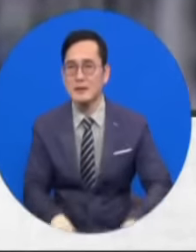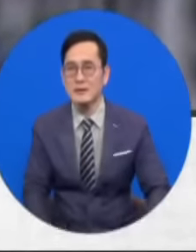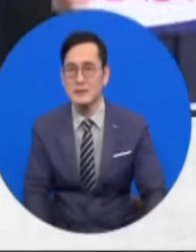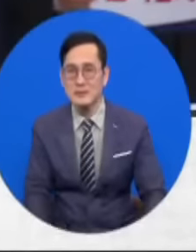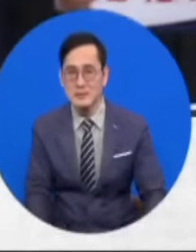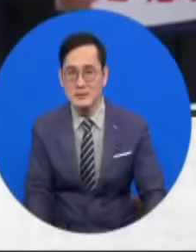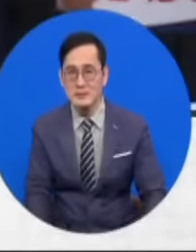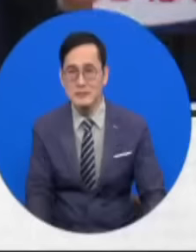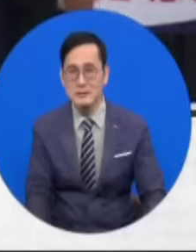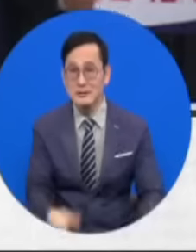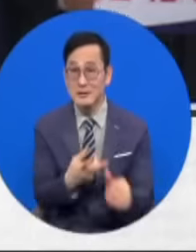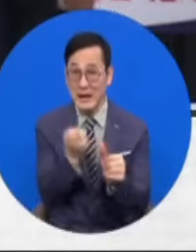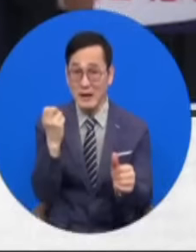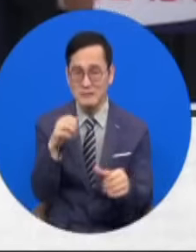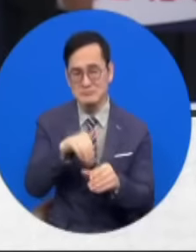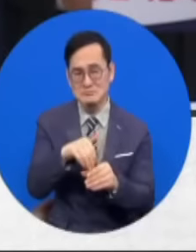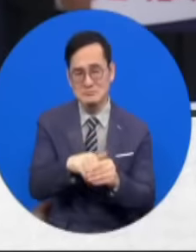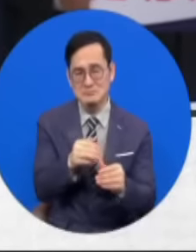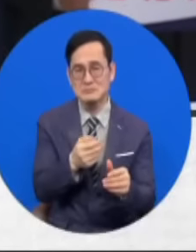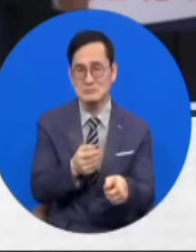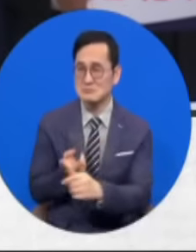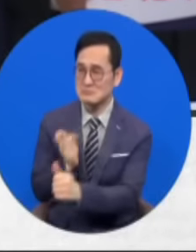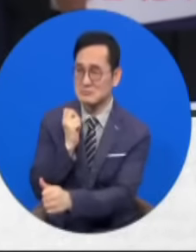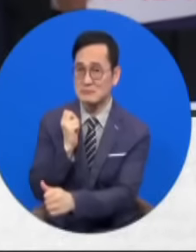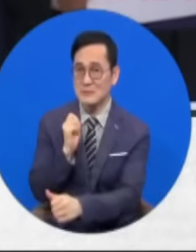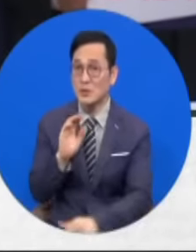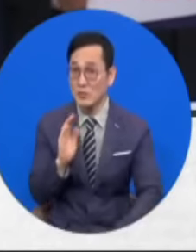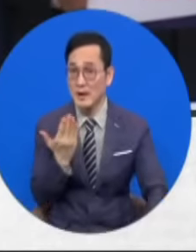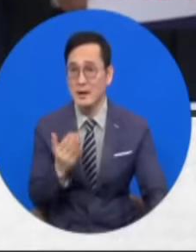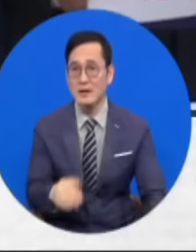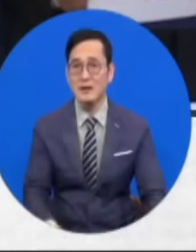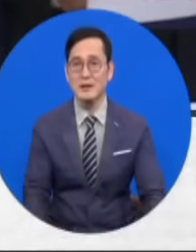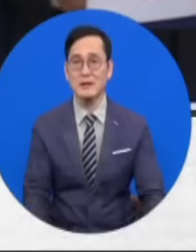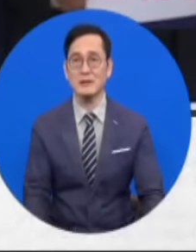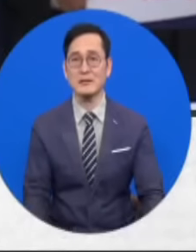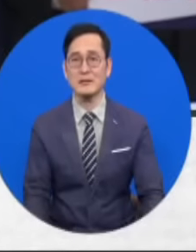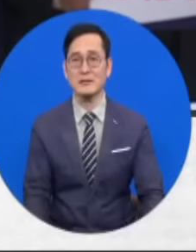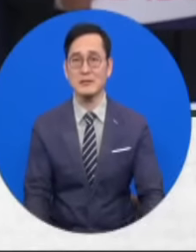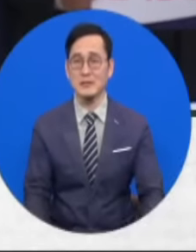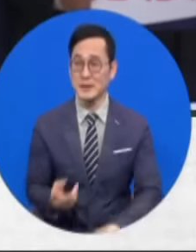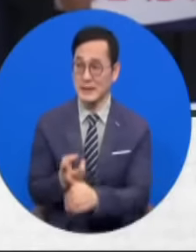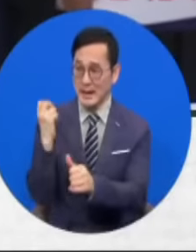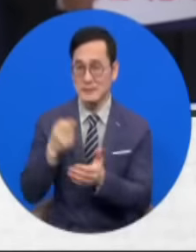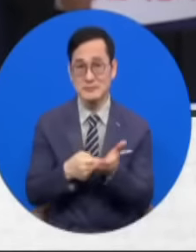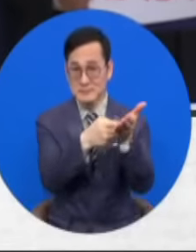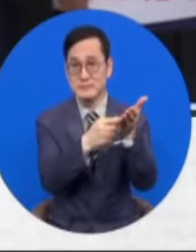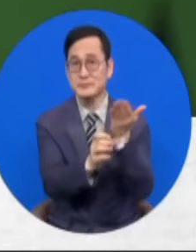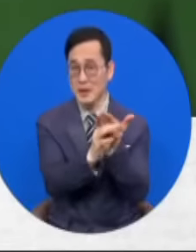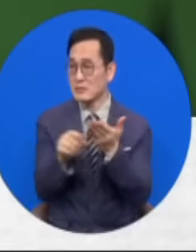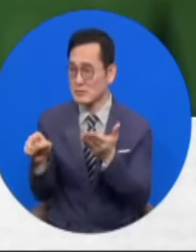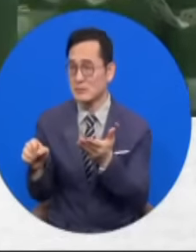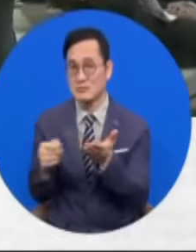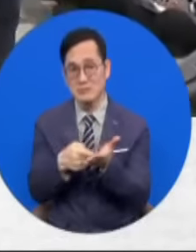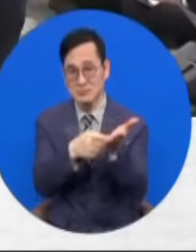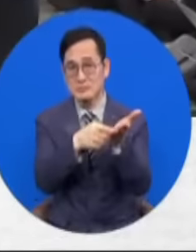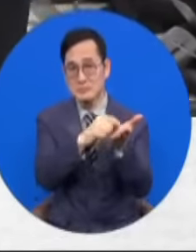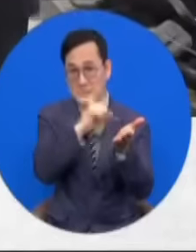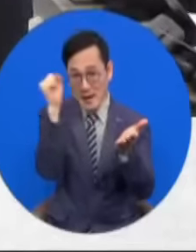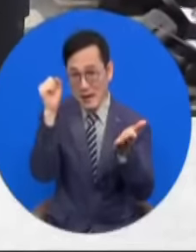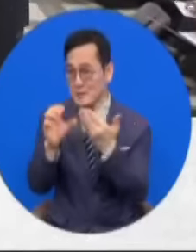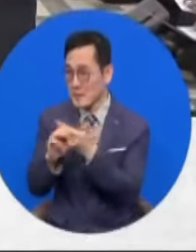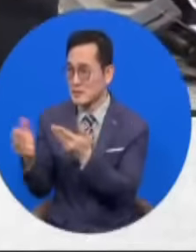본에서 표 될 거 아닙니까 그러면 일단 뭐 탄핵이 되든 안든 직무정지가 돼요 그러면이 대표 수사는